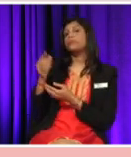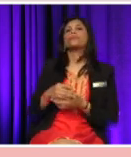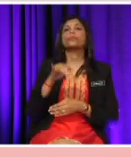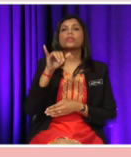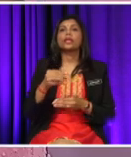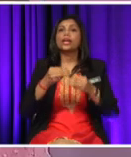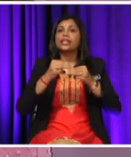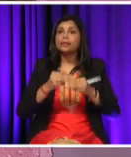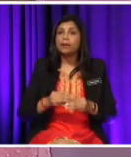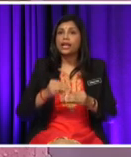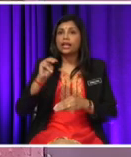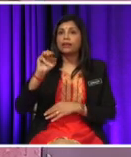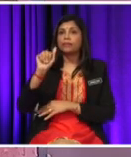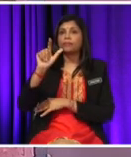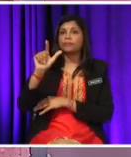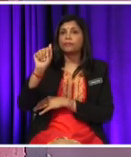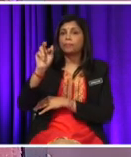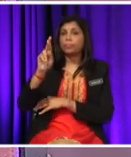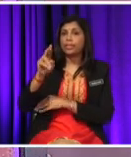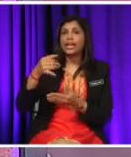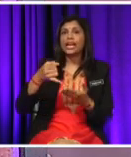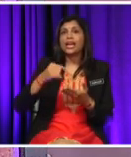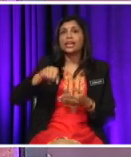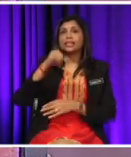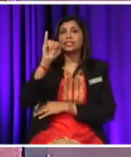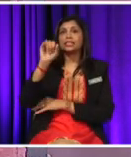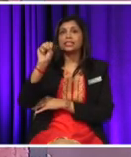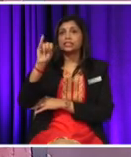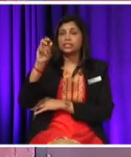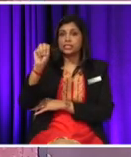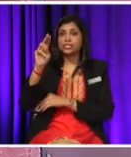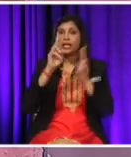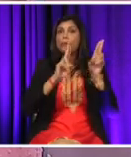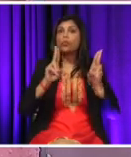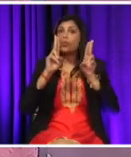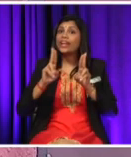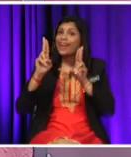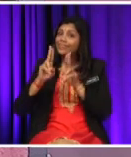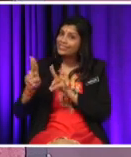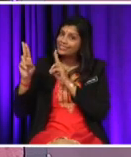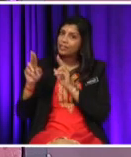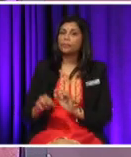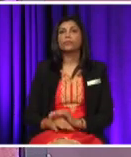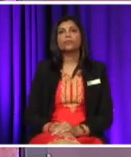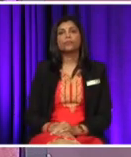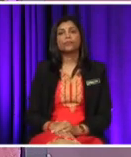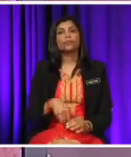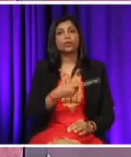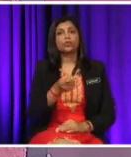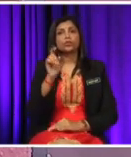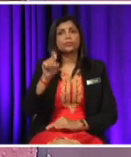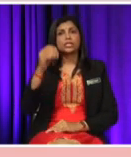Oke influence untuk eksperimen Ini mudah-mudahan mesti sudah tahu macam mana buat inference ayat inference yaitu